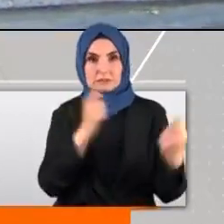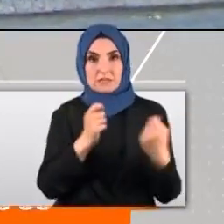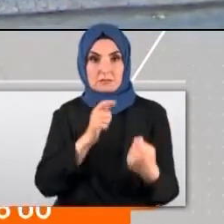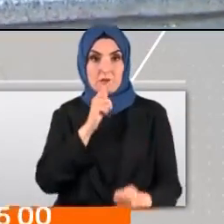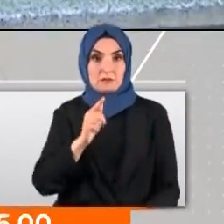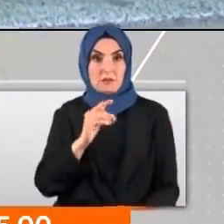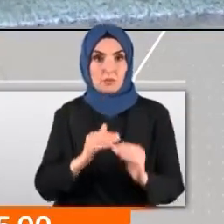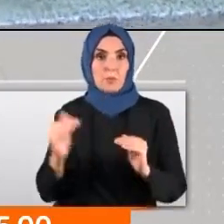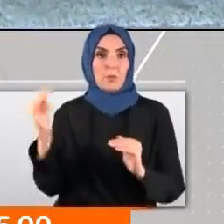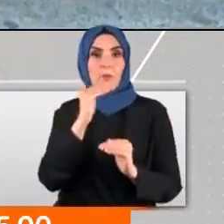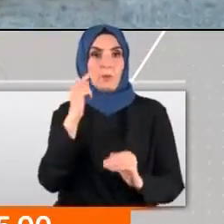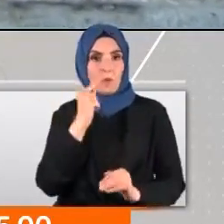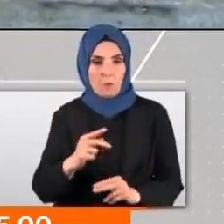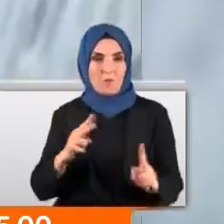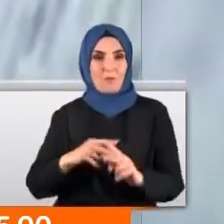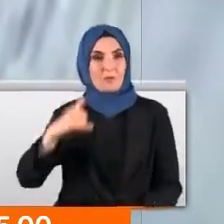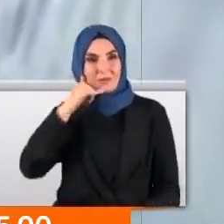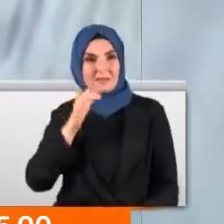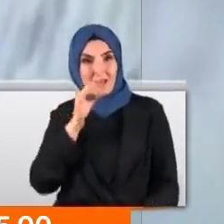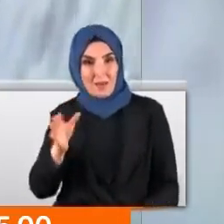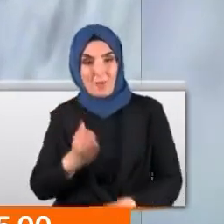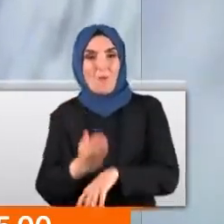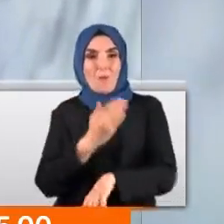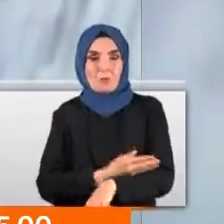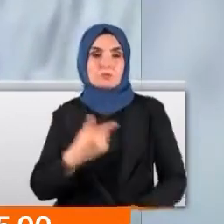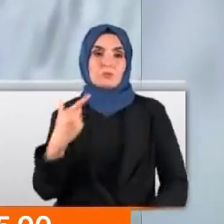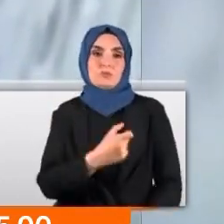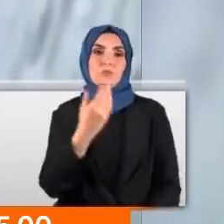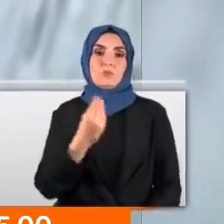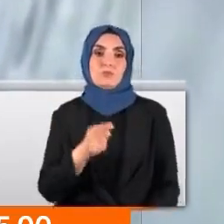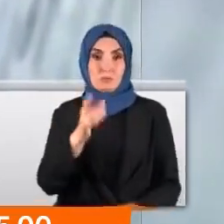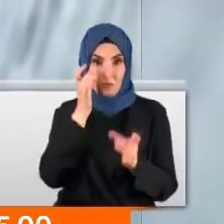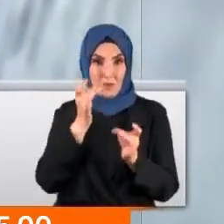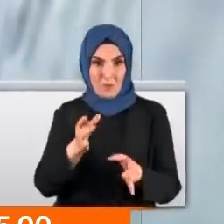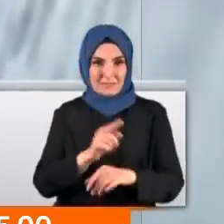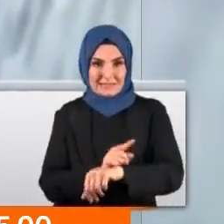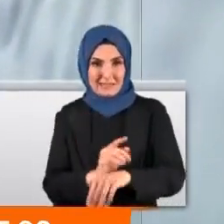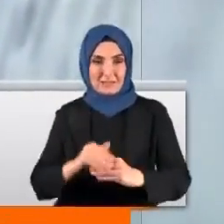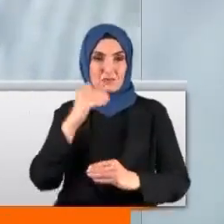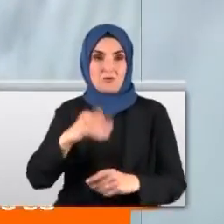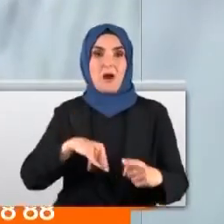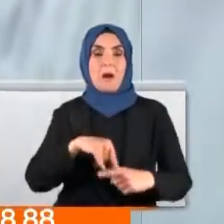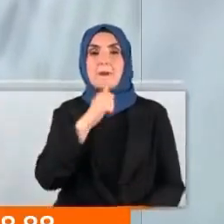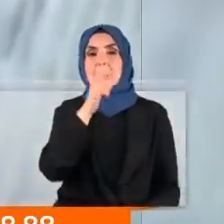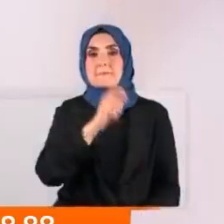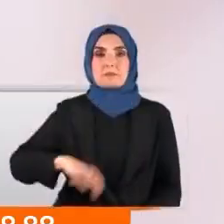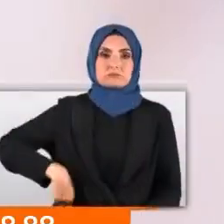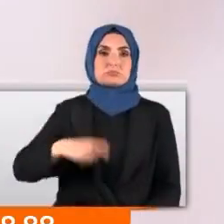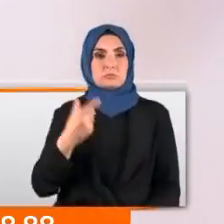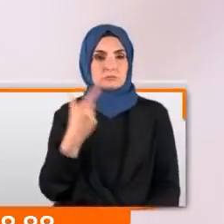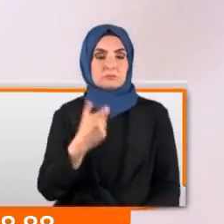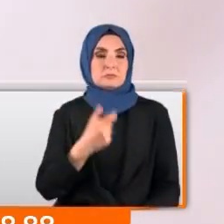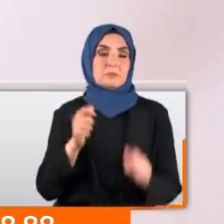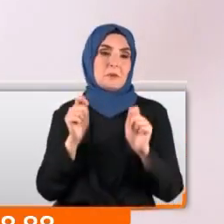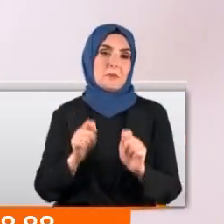polisi aramadan o dehşet anları yaşandı. Bu görüntünün saniyeler sonrasında Hakan Asilkan silahını çekip ard arda ateş etti. Mihriban